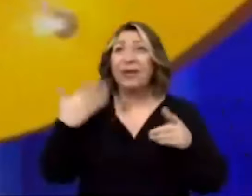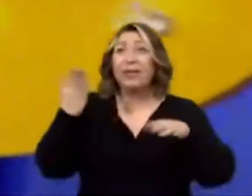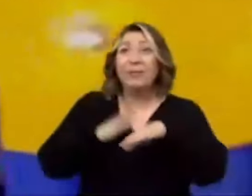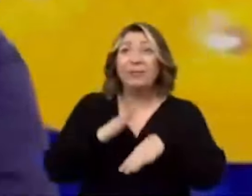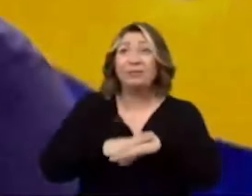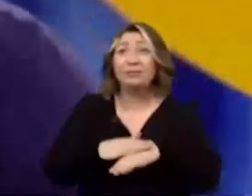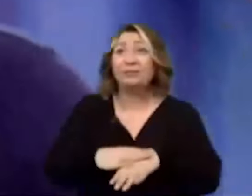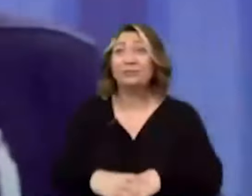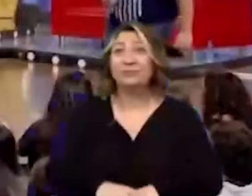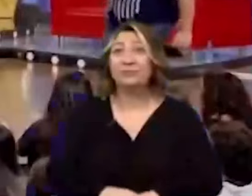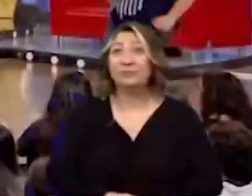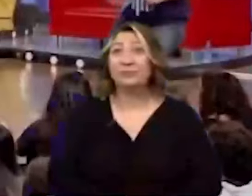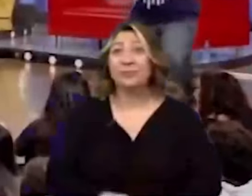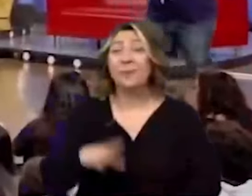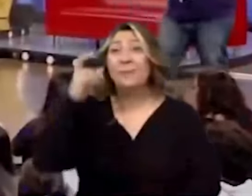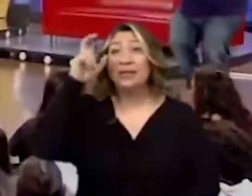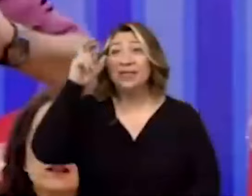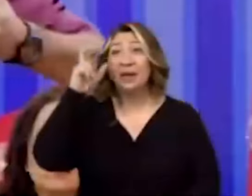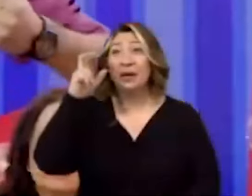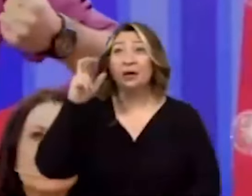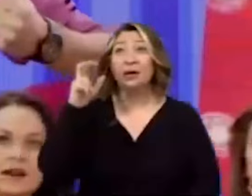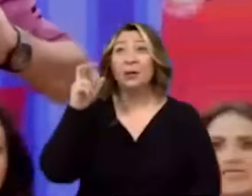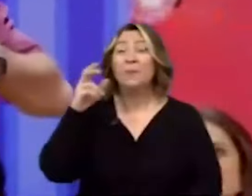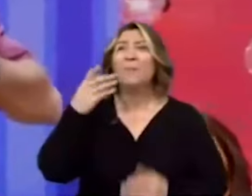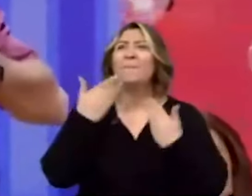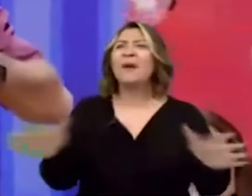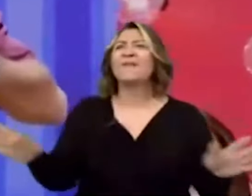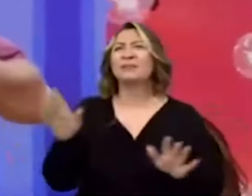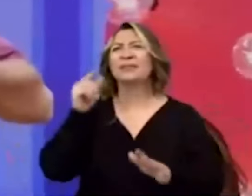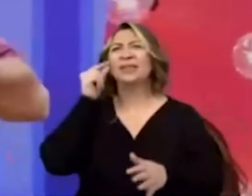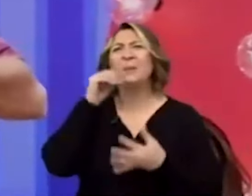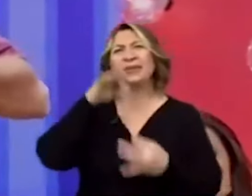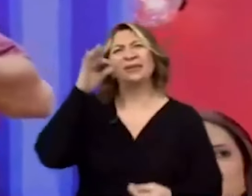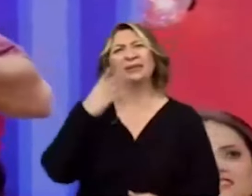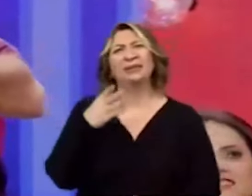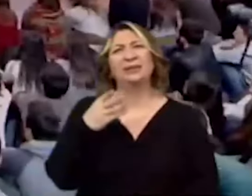yaptım? Hal, Manisa. Mahvetmişsin adamı.